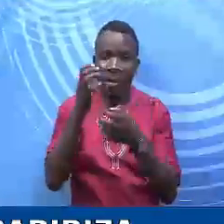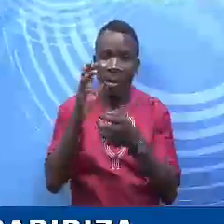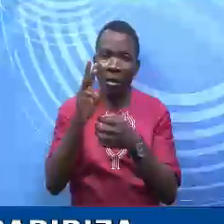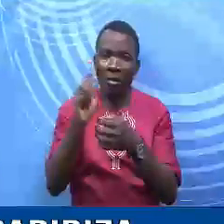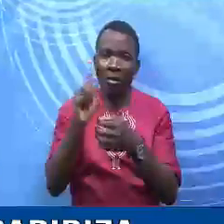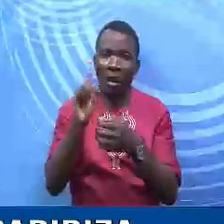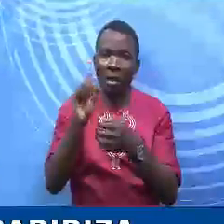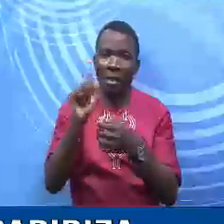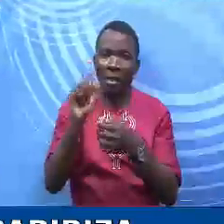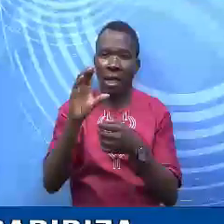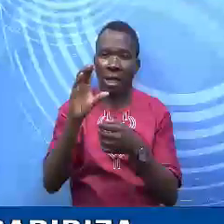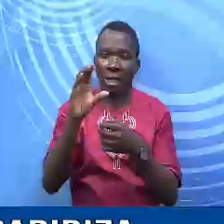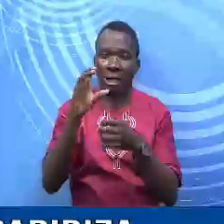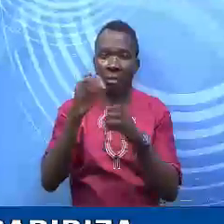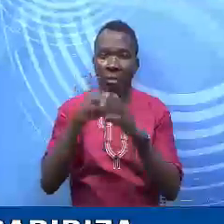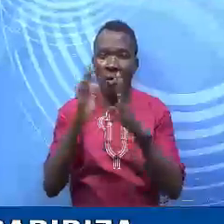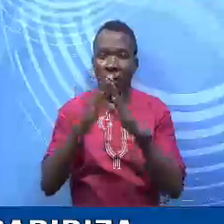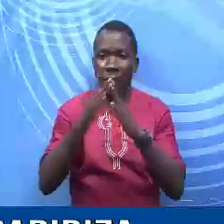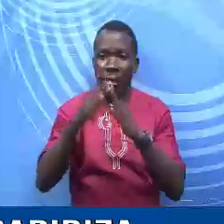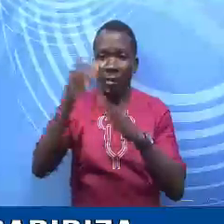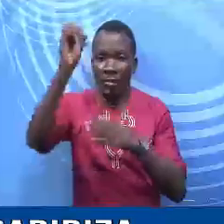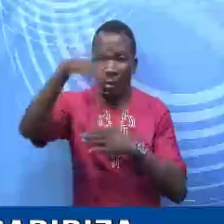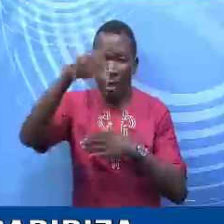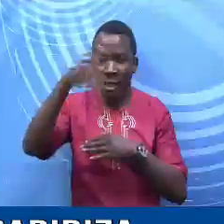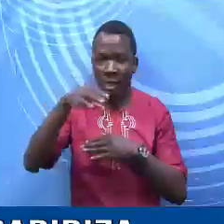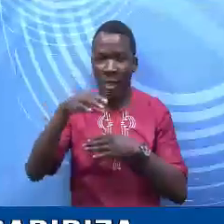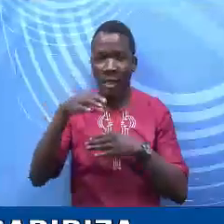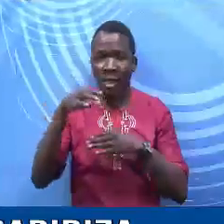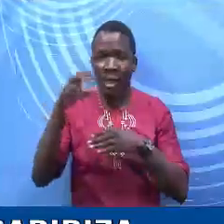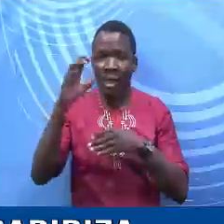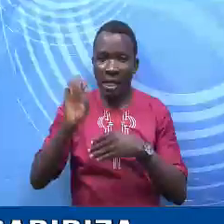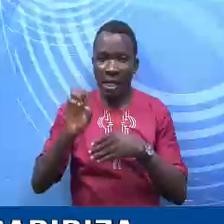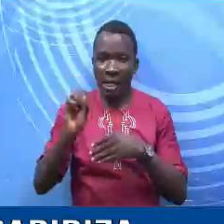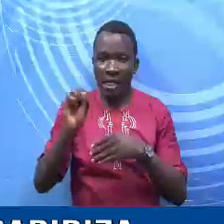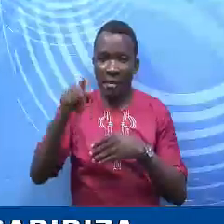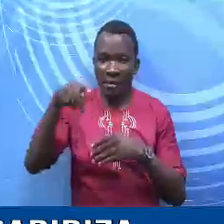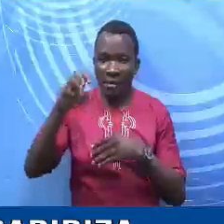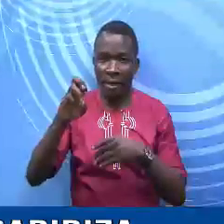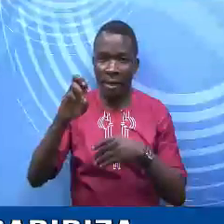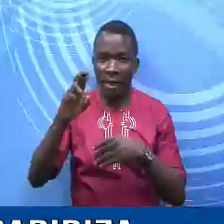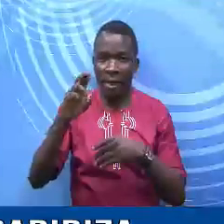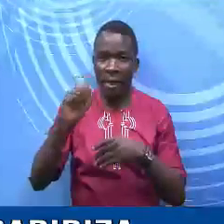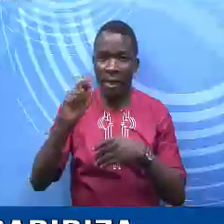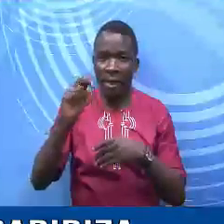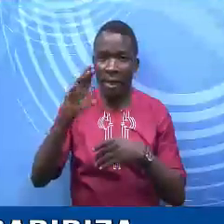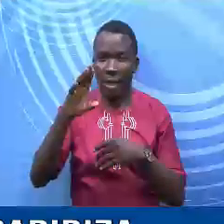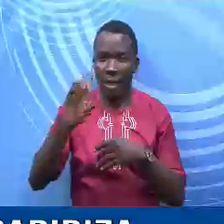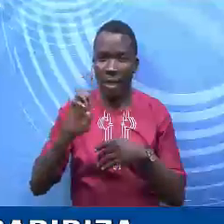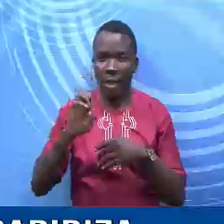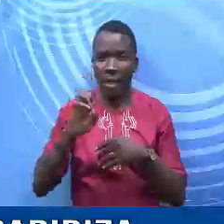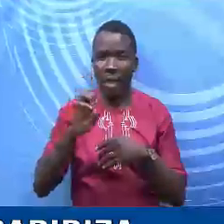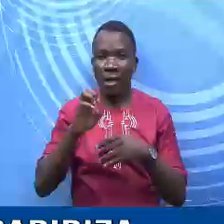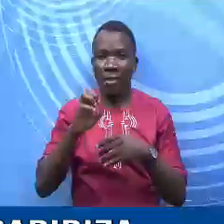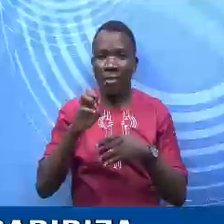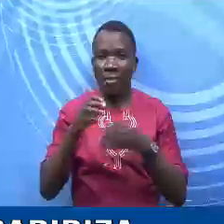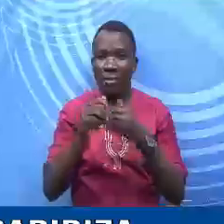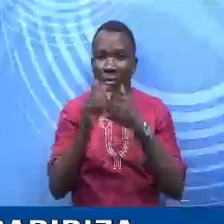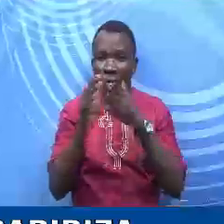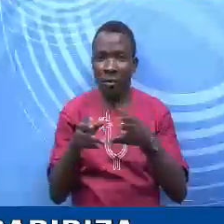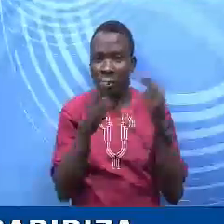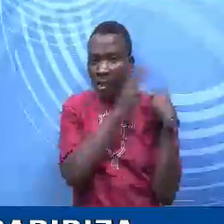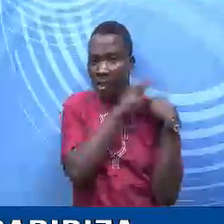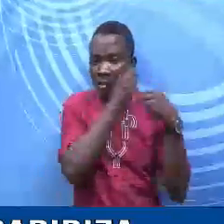Kigali rwagati. Nshuti Raguma Esperance n'umuyobozi ishingwa bikorwa wungirije wa karere ka Nyarugenge yagarutse ku ngamba abafatira